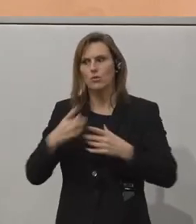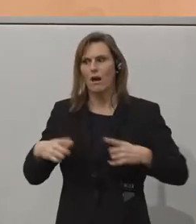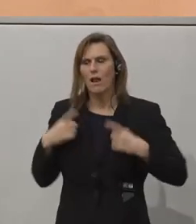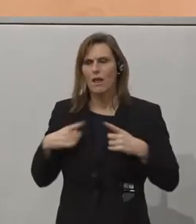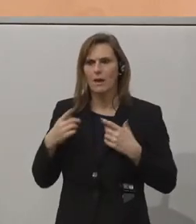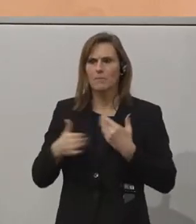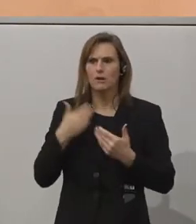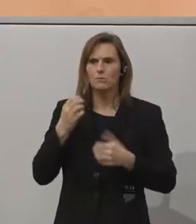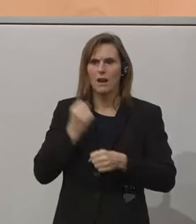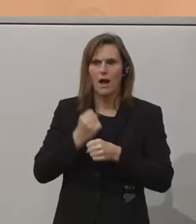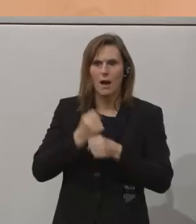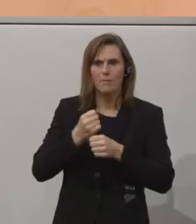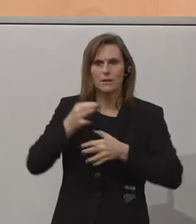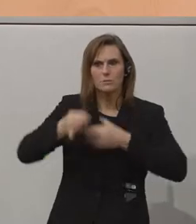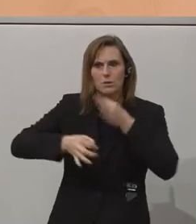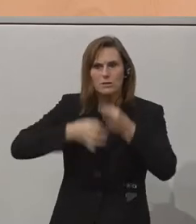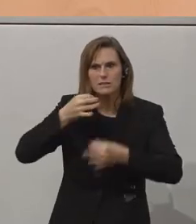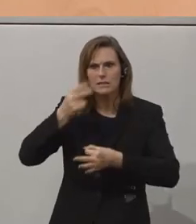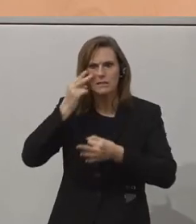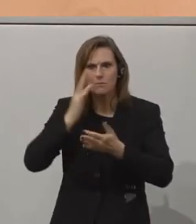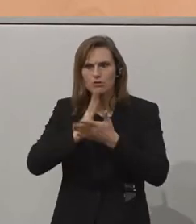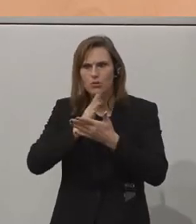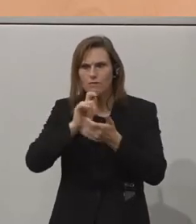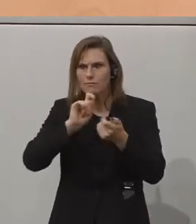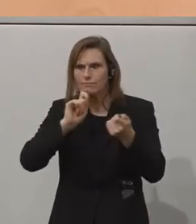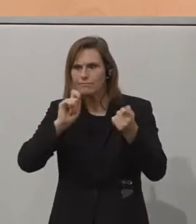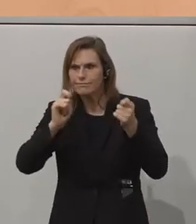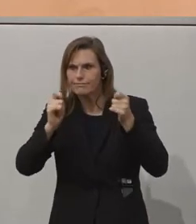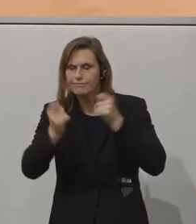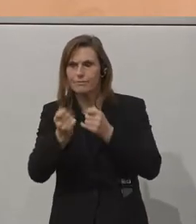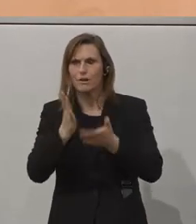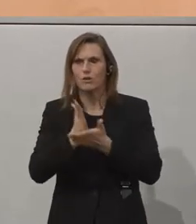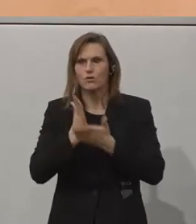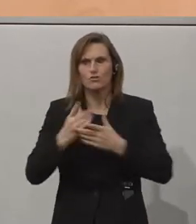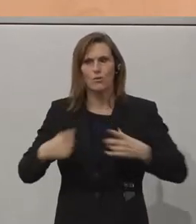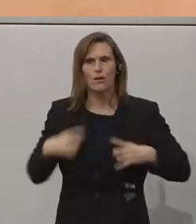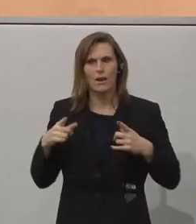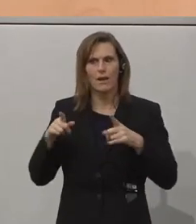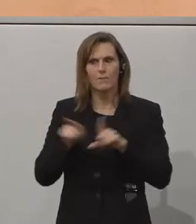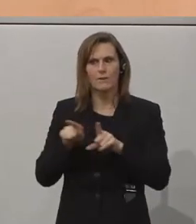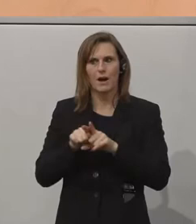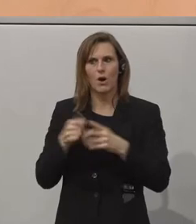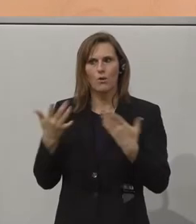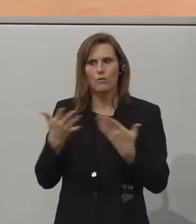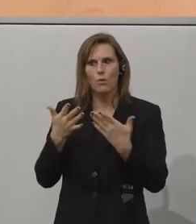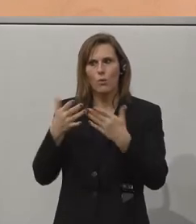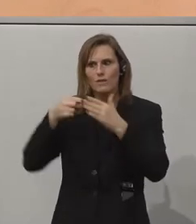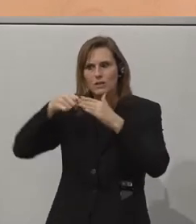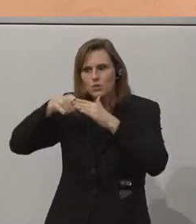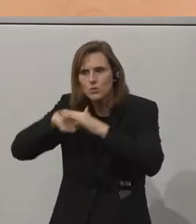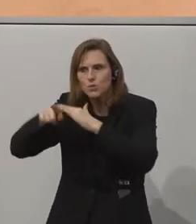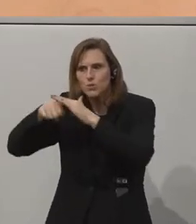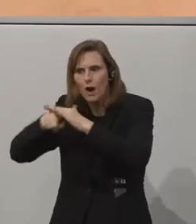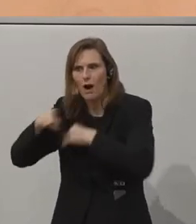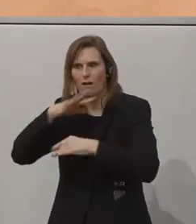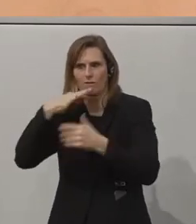Arbeitsprozess, die Veränderung. Ich denke, dass wir es schon erlebt haben, wie vor allem in der Zugänglichkeit sich vieles